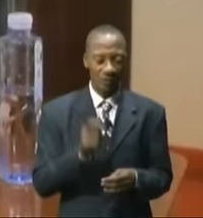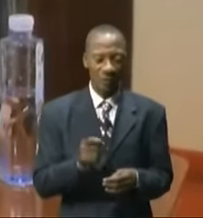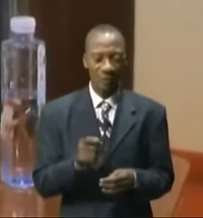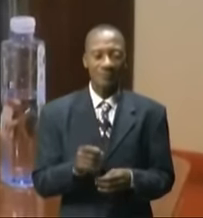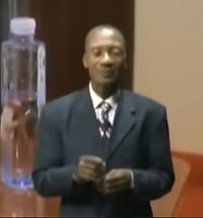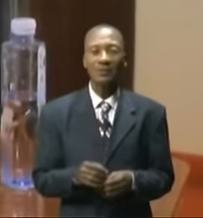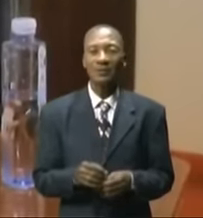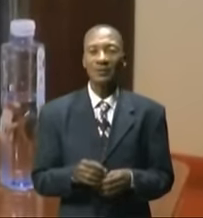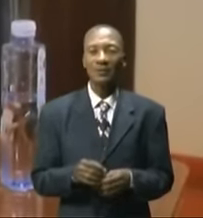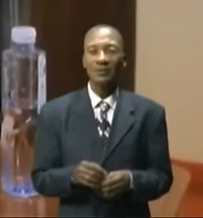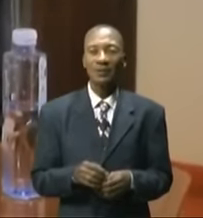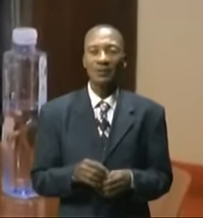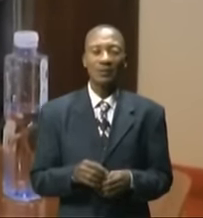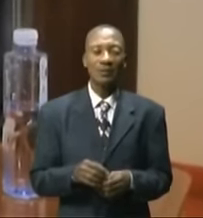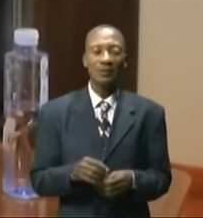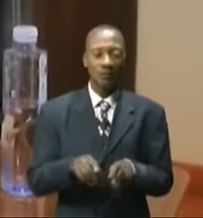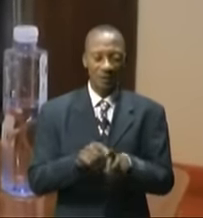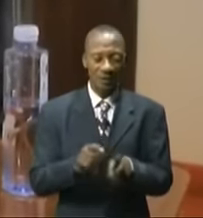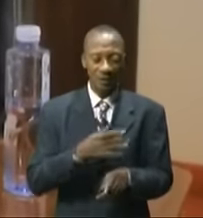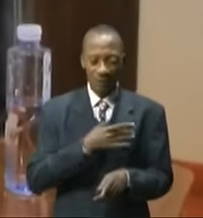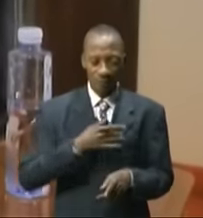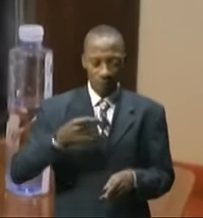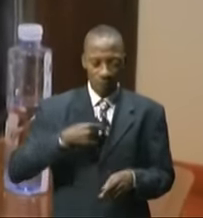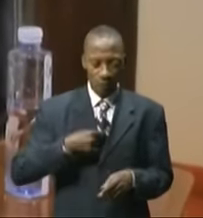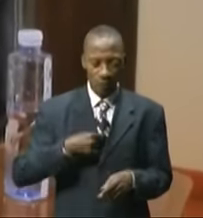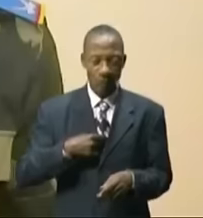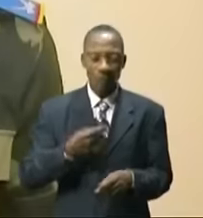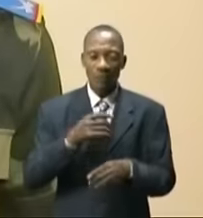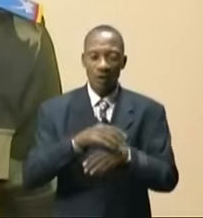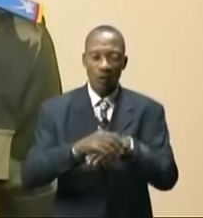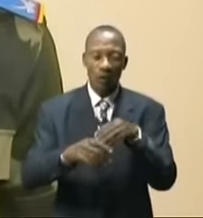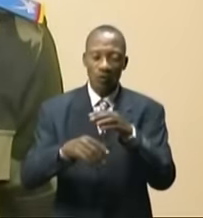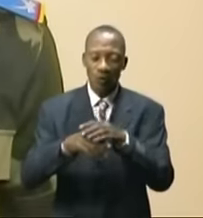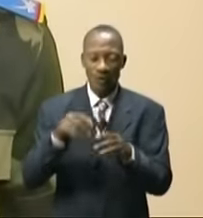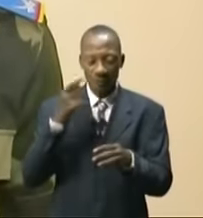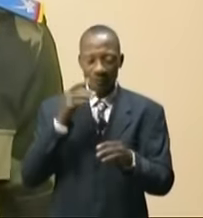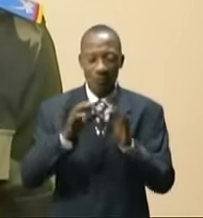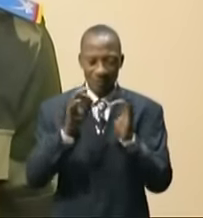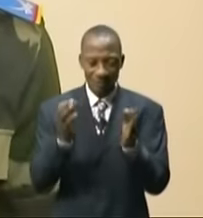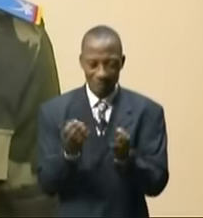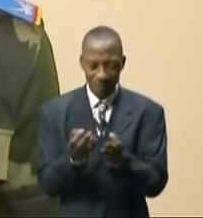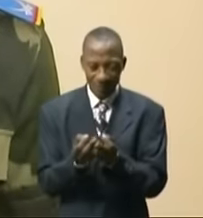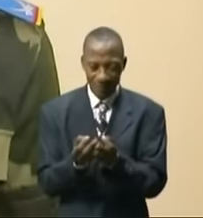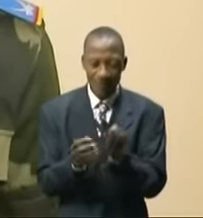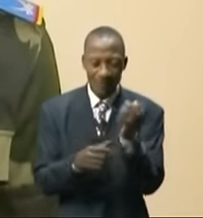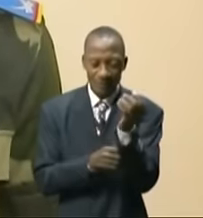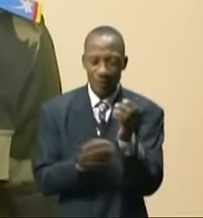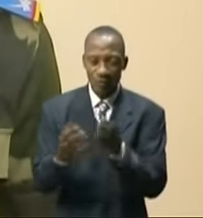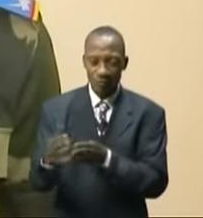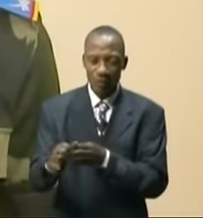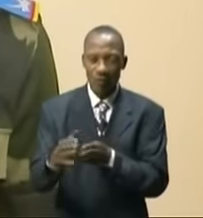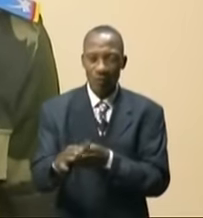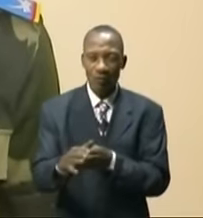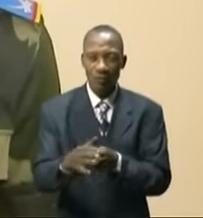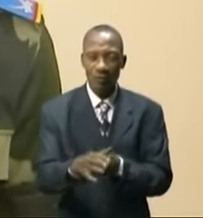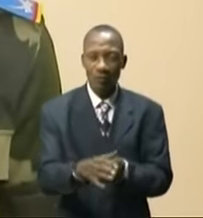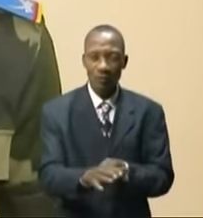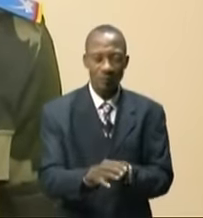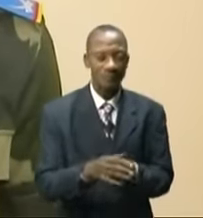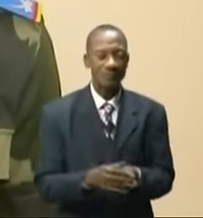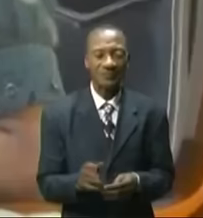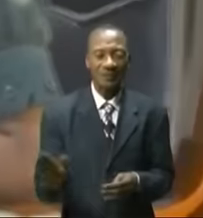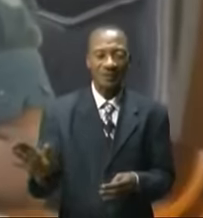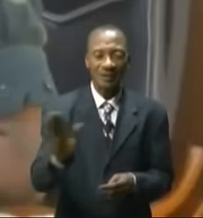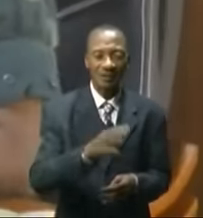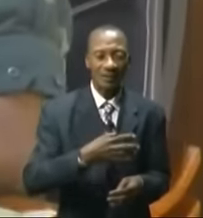mes condoléances aux membres des familles éprouvées et que leurs âmes de défunts reposent